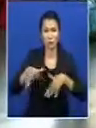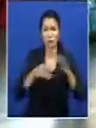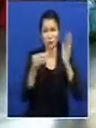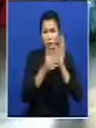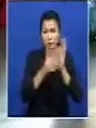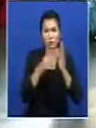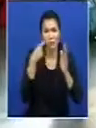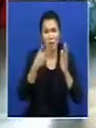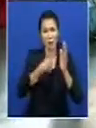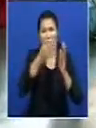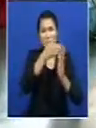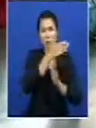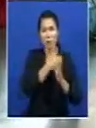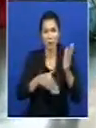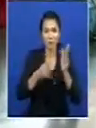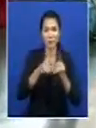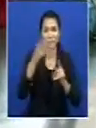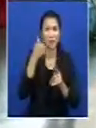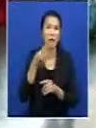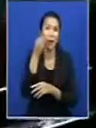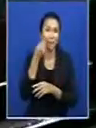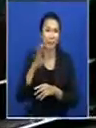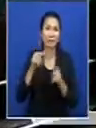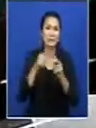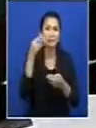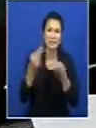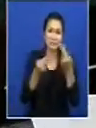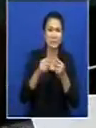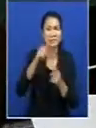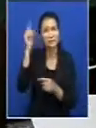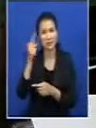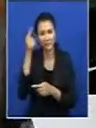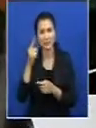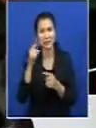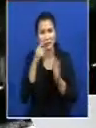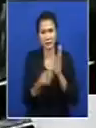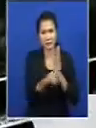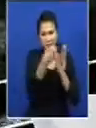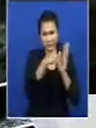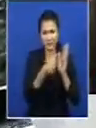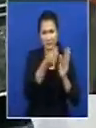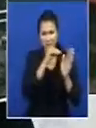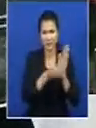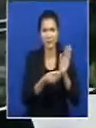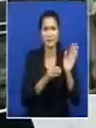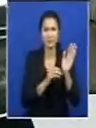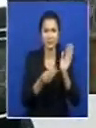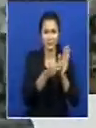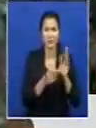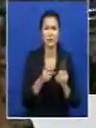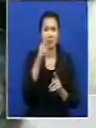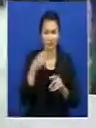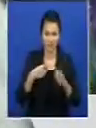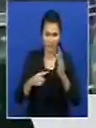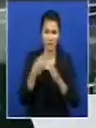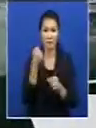หญ่นะคะได้เดินทางออกไปยังต่างจังหวัดเพื่อกลับบ้านเยี่ยมญาติหรือว่าท่องเที่ยวจะทยอยเดินทางกลับเข้ากรุงเทพนะคะเพื่อเตรียมตัว